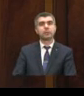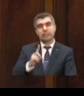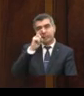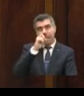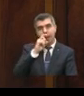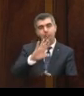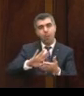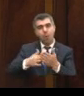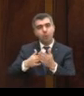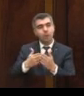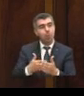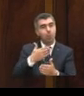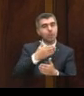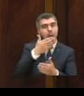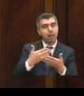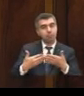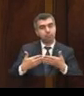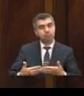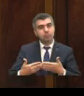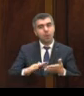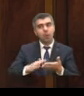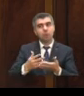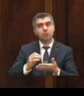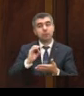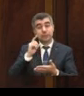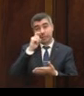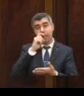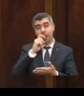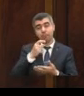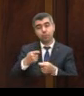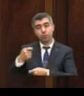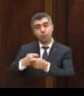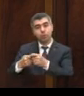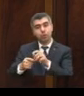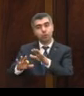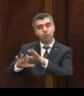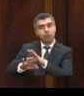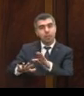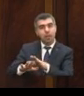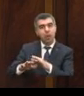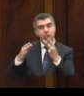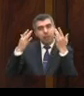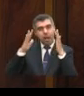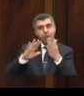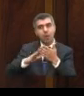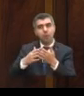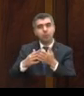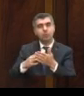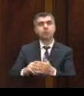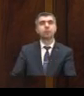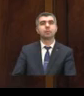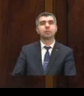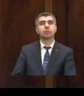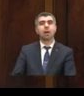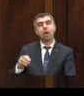الحالية والمستقبلية على أنظمتنا الاقتصادية والاجتماعية والثقافية والمجالية، وإعادة